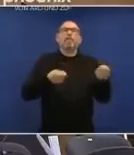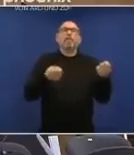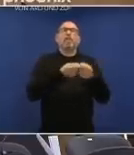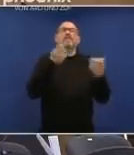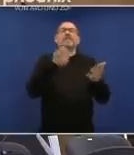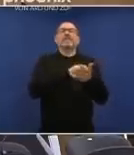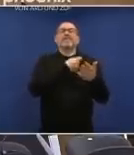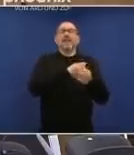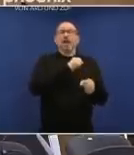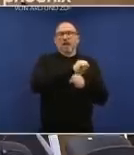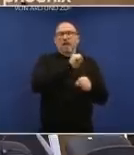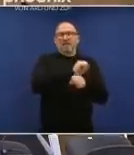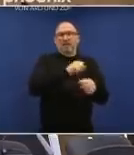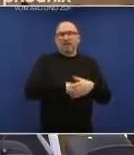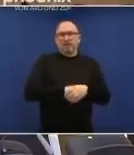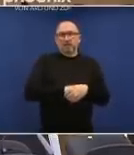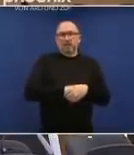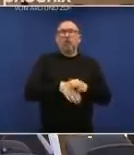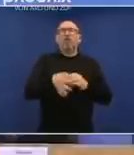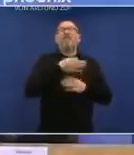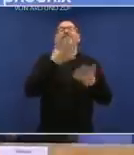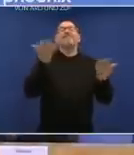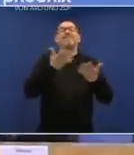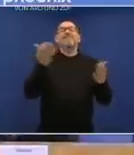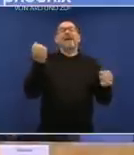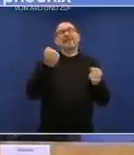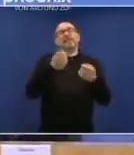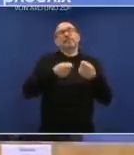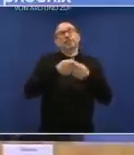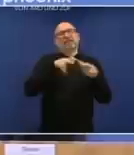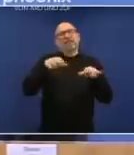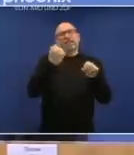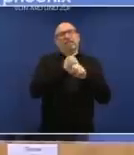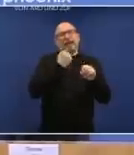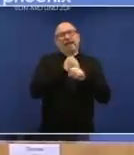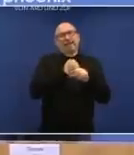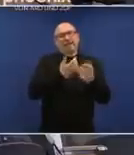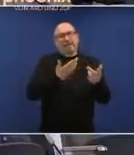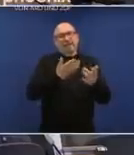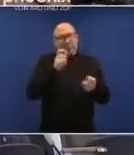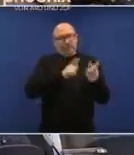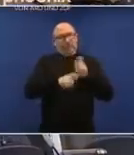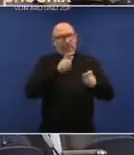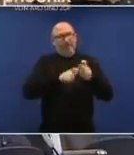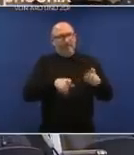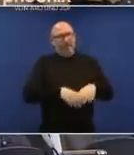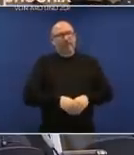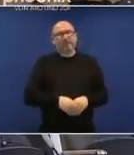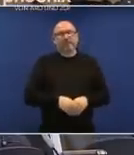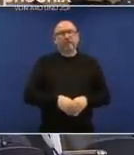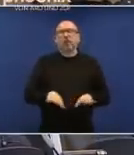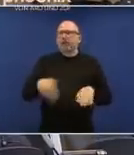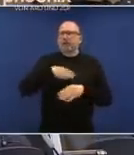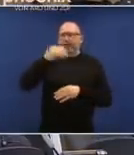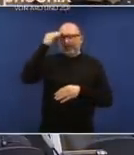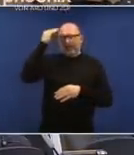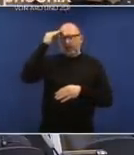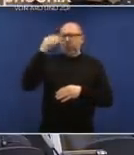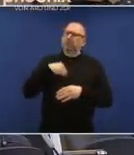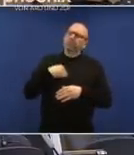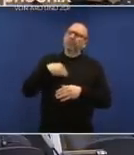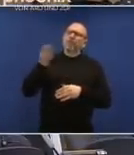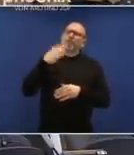die Bundesregierung tut, um das zu vermeiden. Danke. Also, nach meiner Erinnerung hatten Sie mich nach der epidemischen Lage